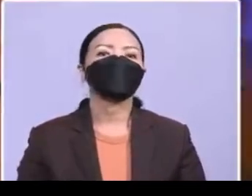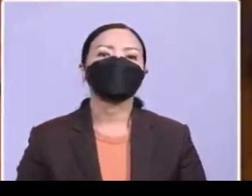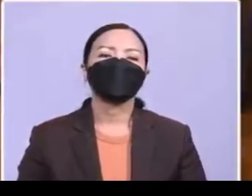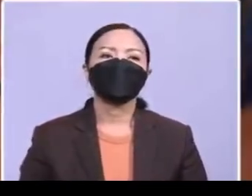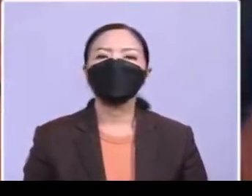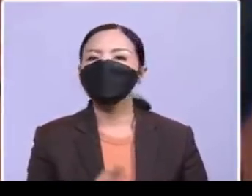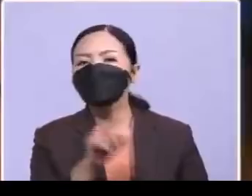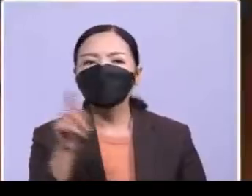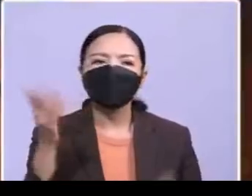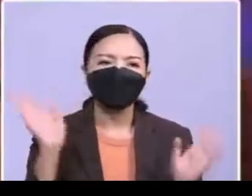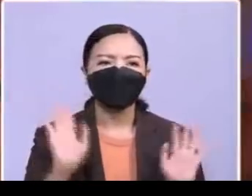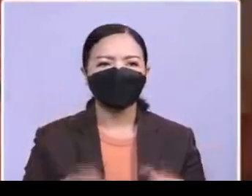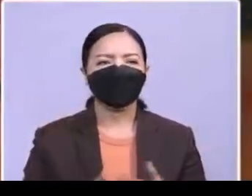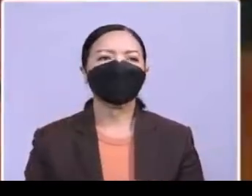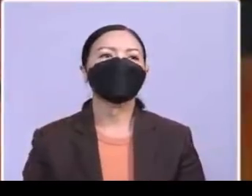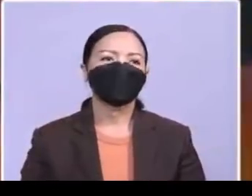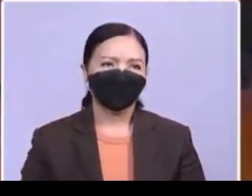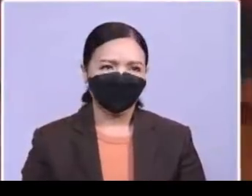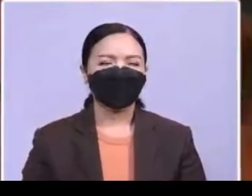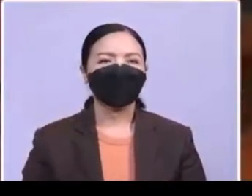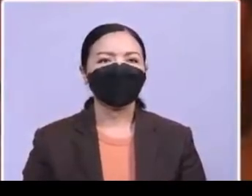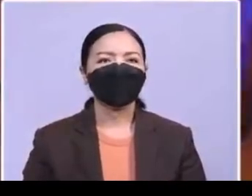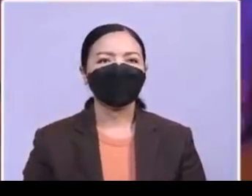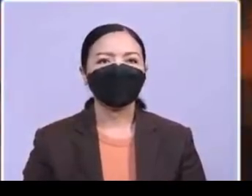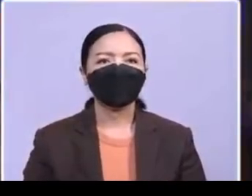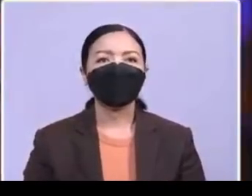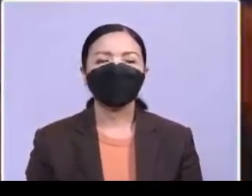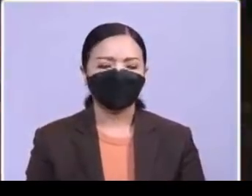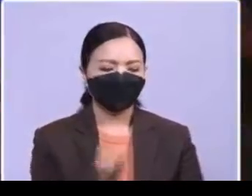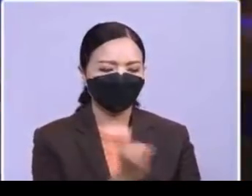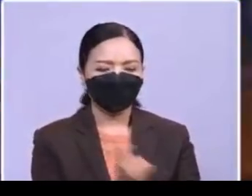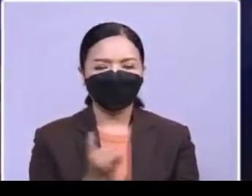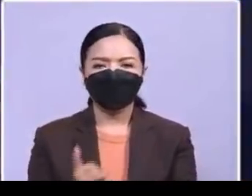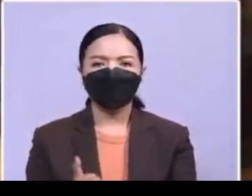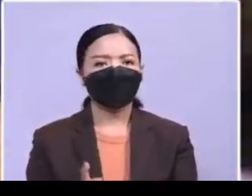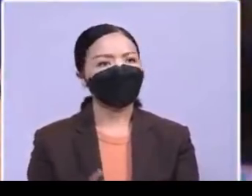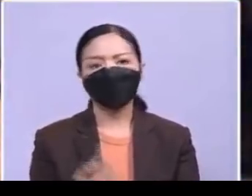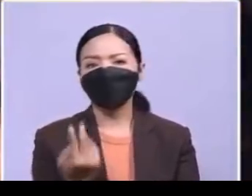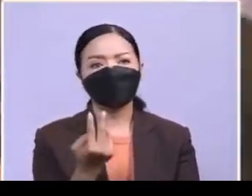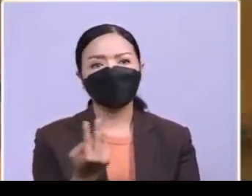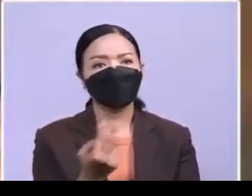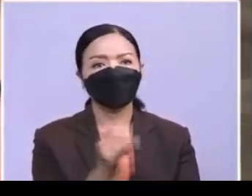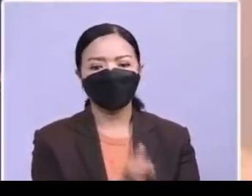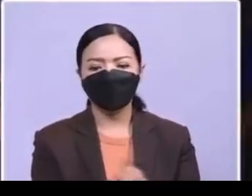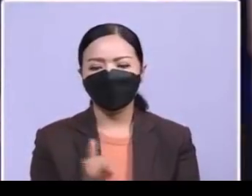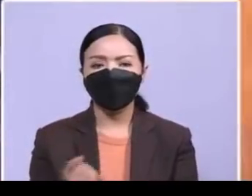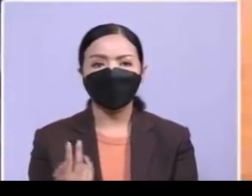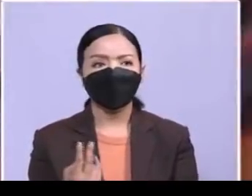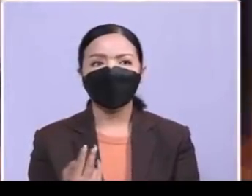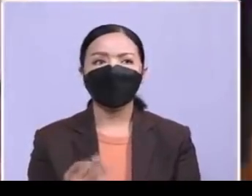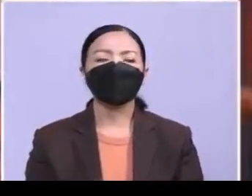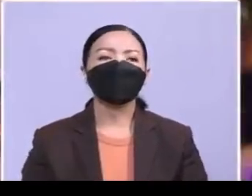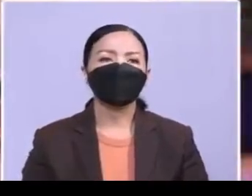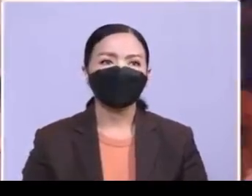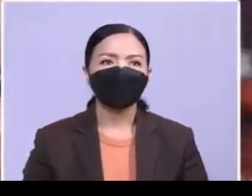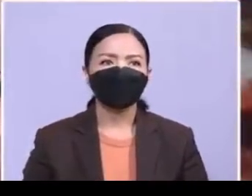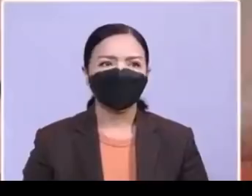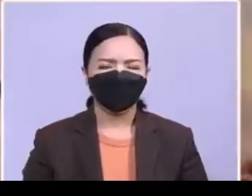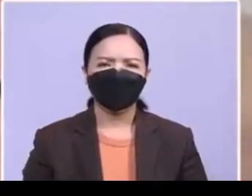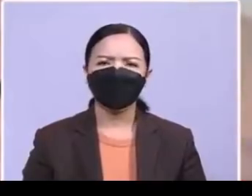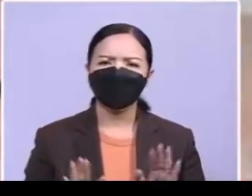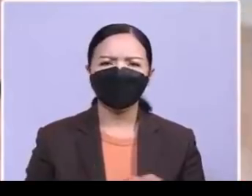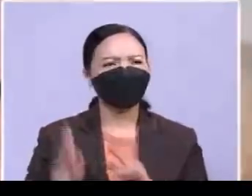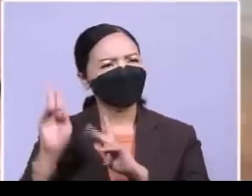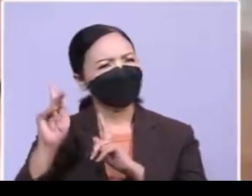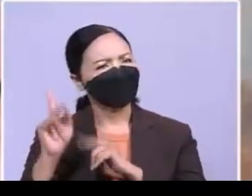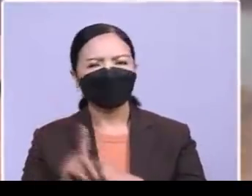ชี้นู่นชี้นี่ฮะจนกระทั่งไปเจอกุญแจครับแล้วก็สามารถนำตัวออกมาจากอาคารพาณิชย์หลังนี้ได้ผู้สื่อข่าว